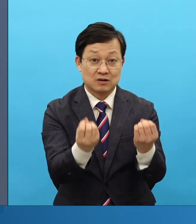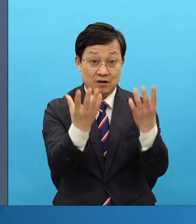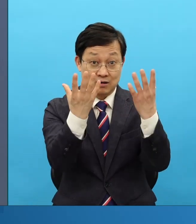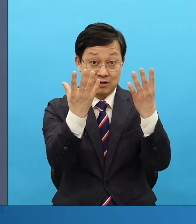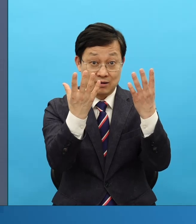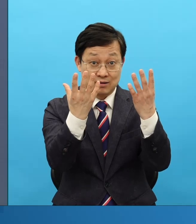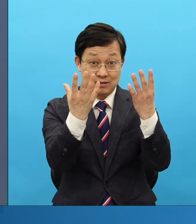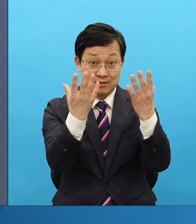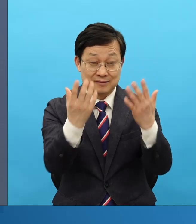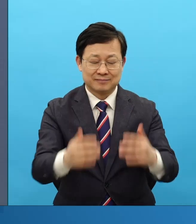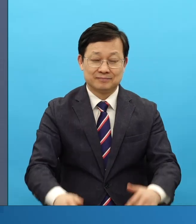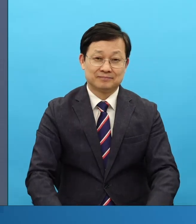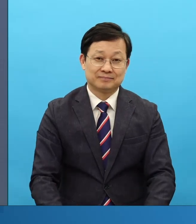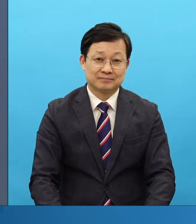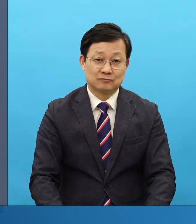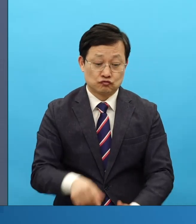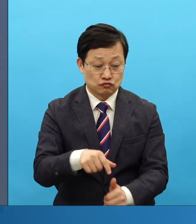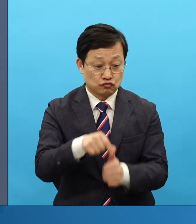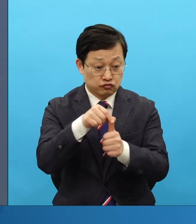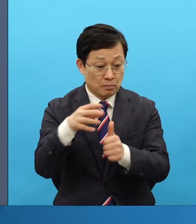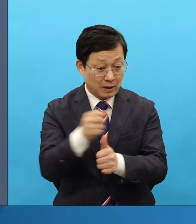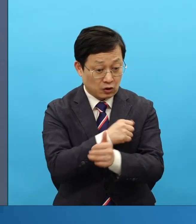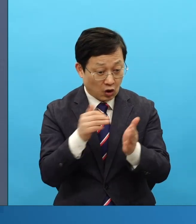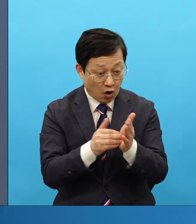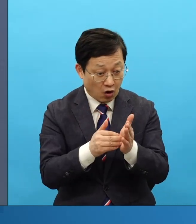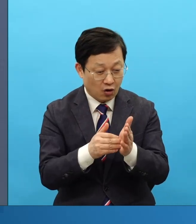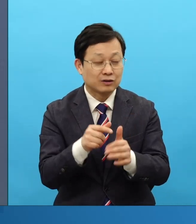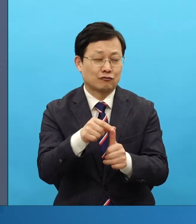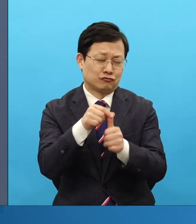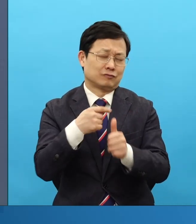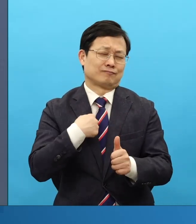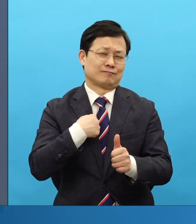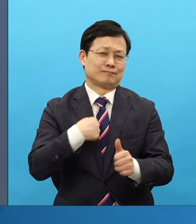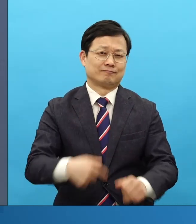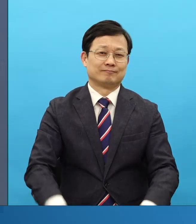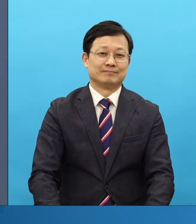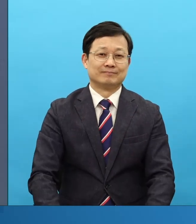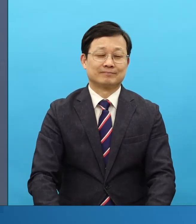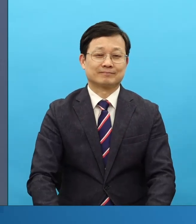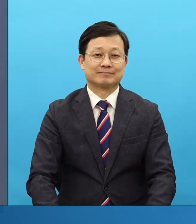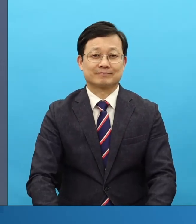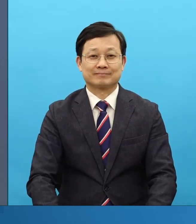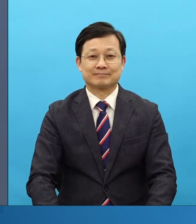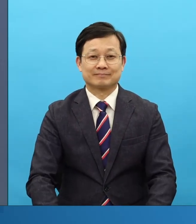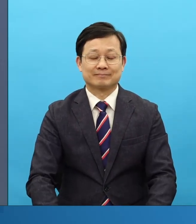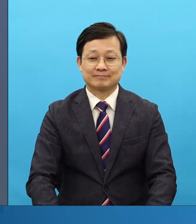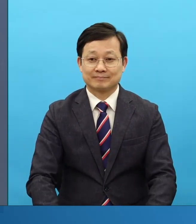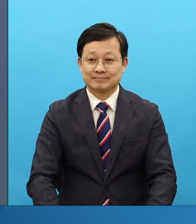that the Passover. 구원받은 거죠. They receive salvation. 그런데